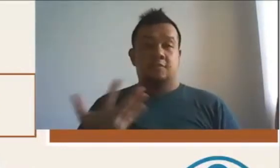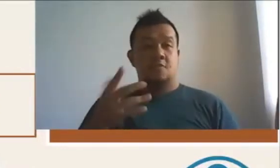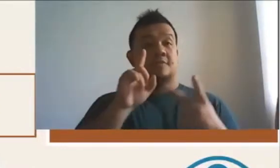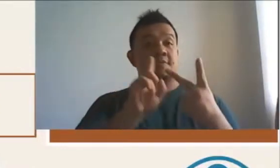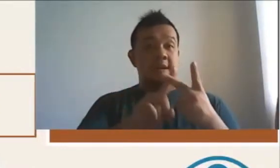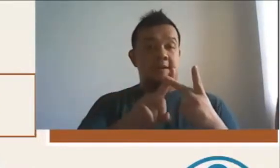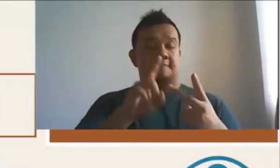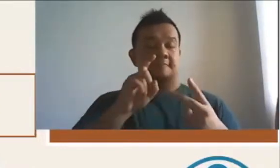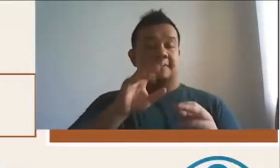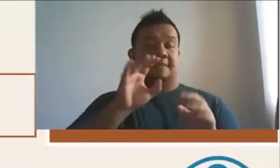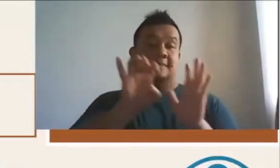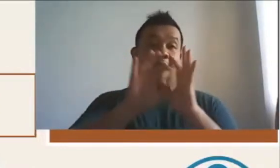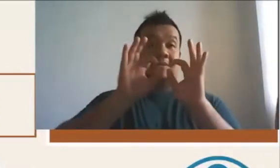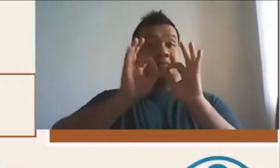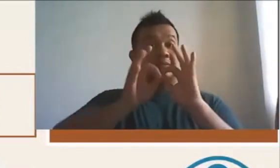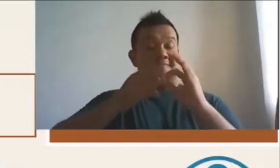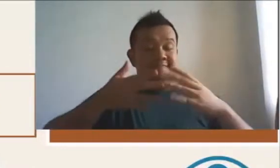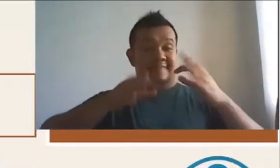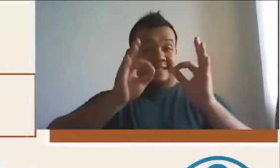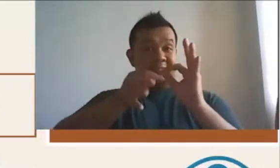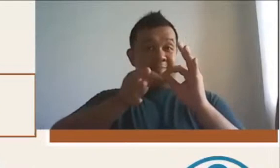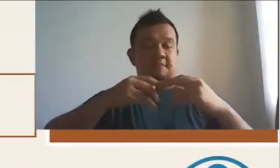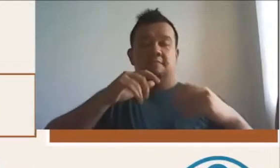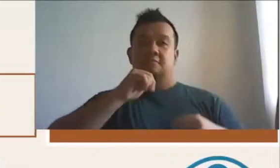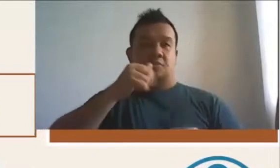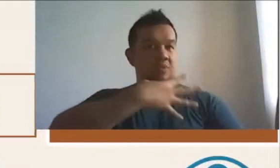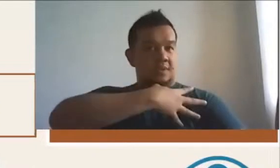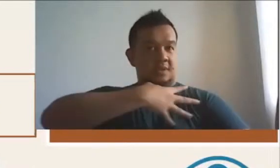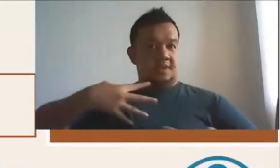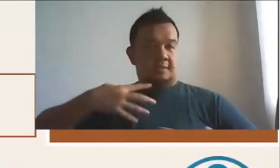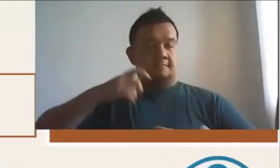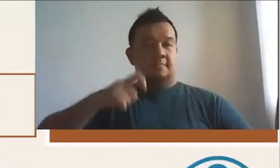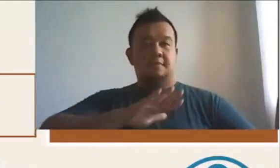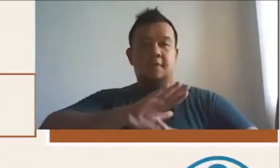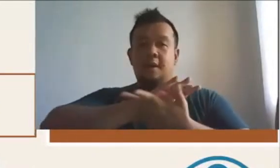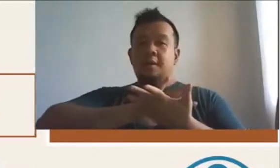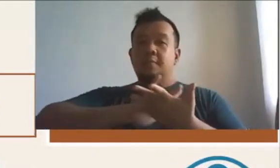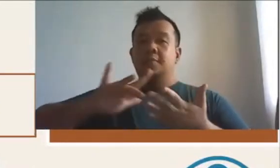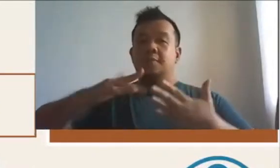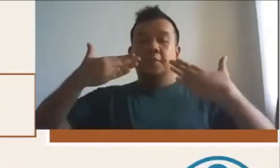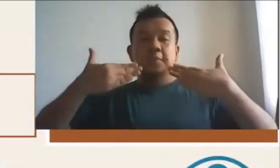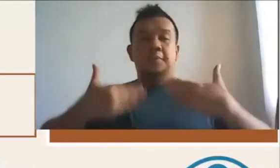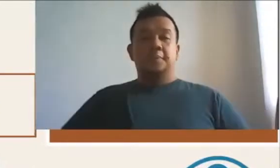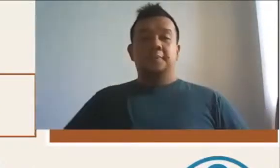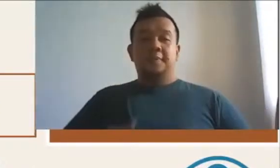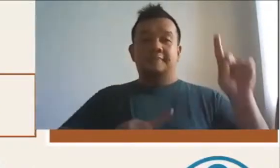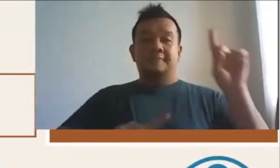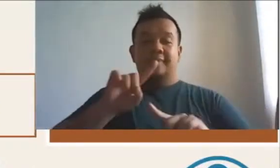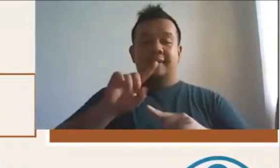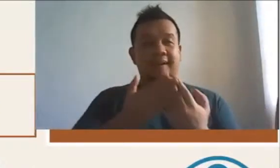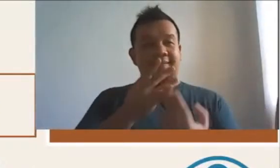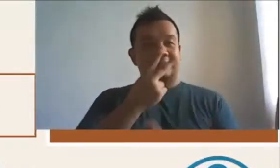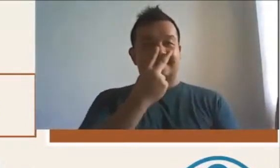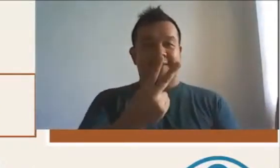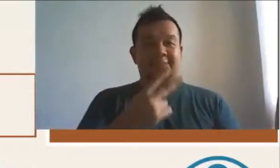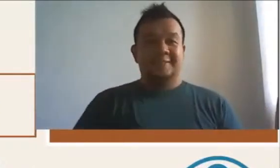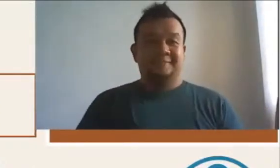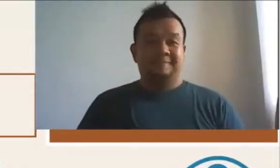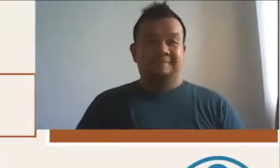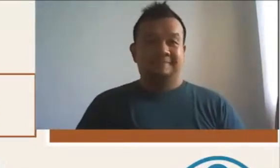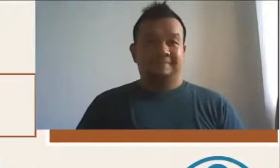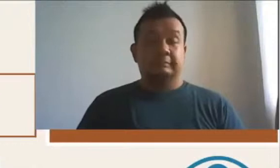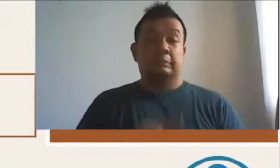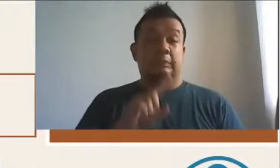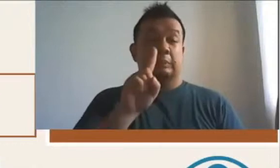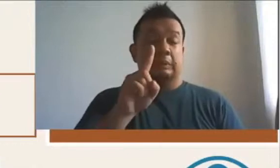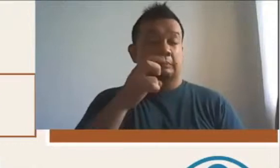maganda sa amin makakita ng interpreter na yung suot niya very glaring kasi masakit sa mata. So another example, sa sinihan or sa